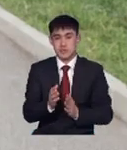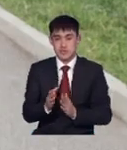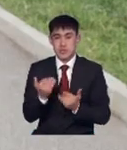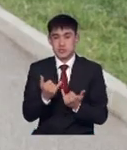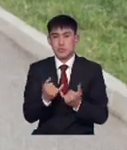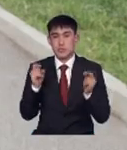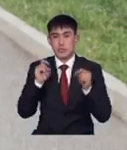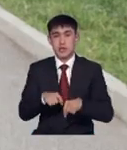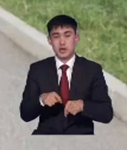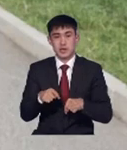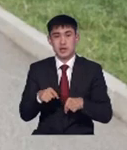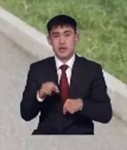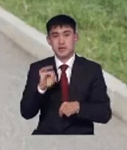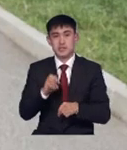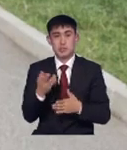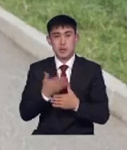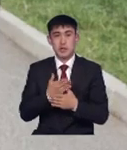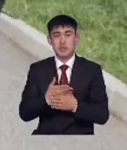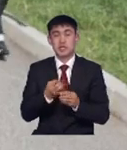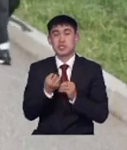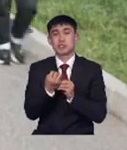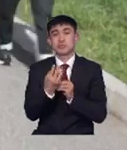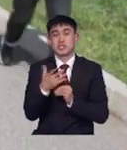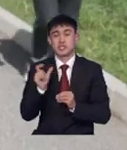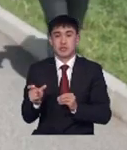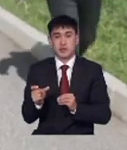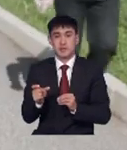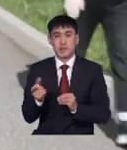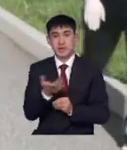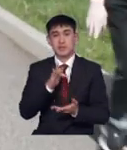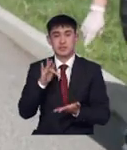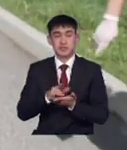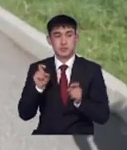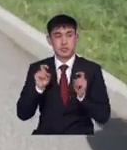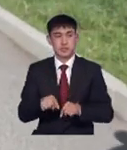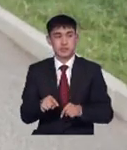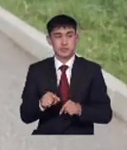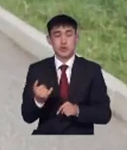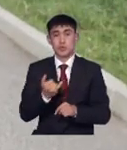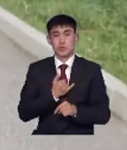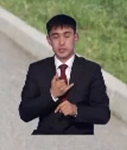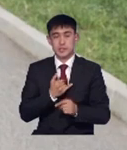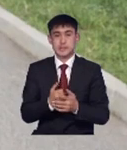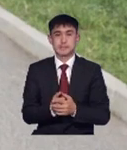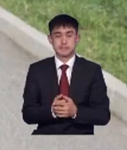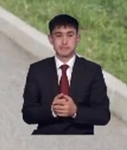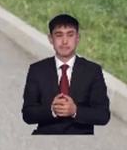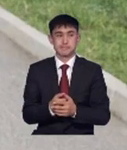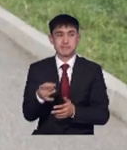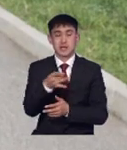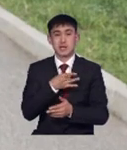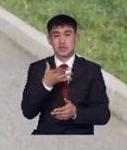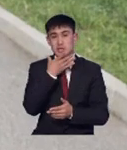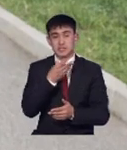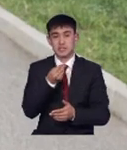сегодня приехали вот сюда, в Есык помогать, человек 15 здесь у нас есть от нашего центра. Вот. Ну у нас район